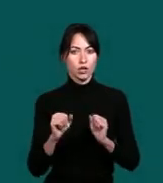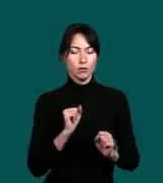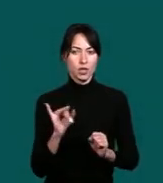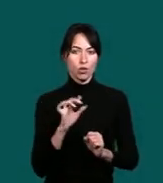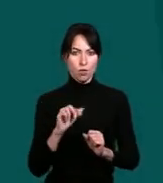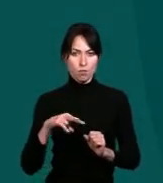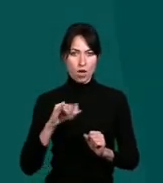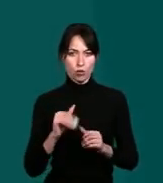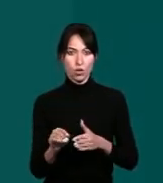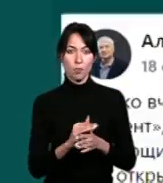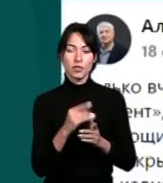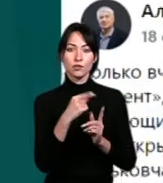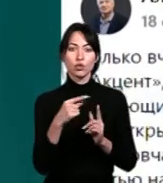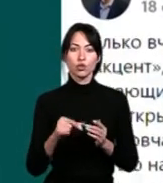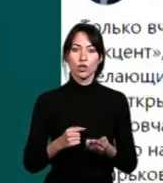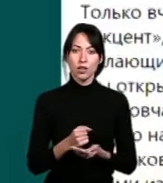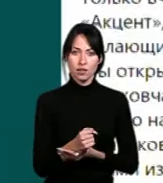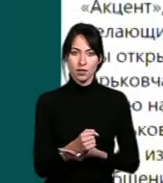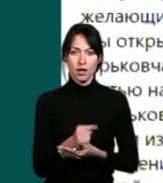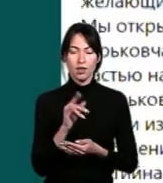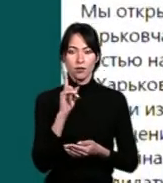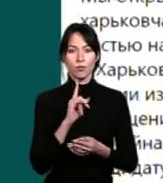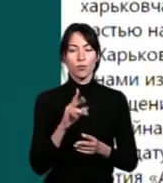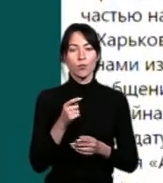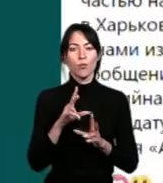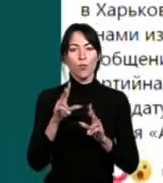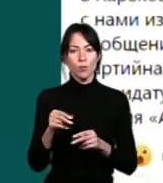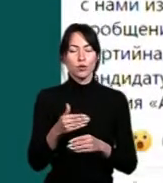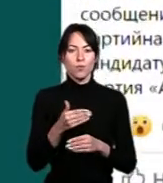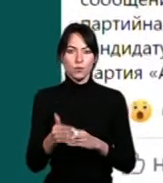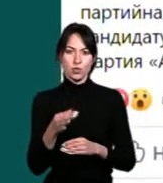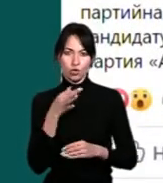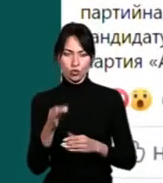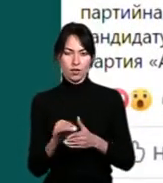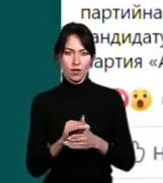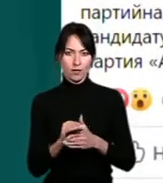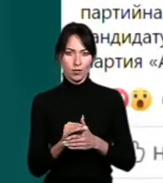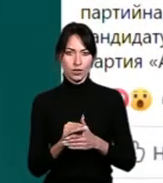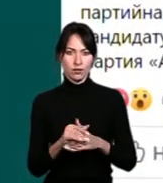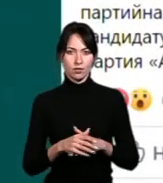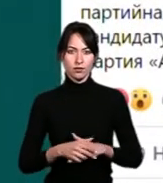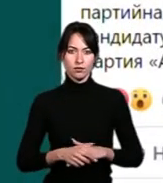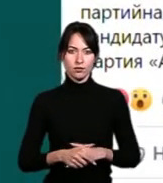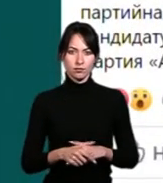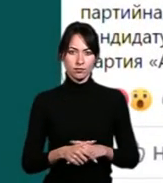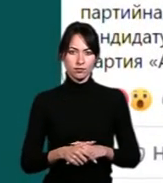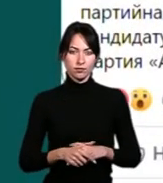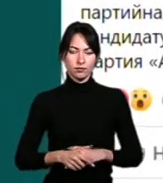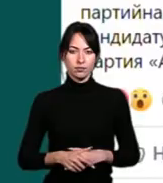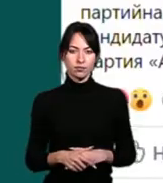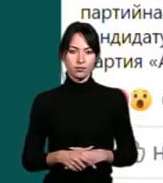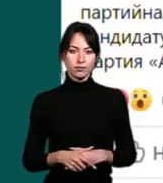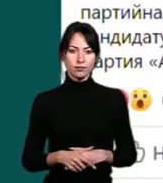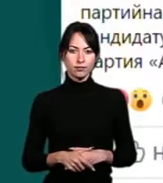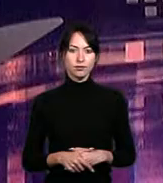Балута. Прізвища інших кандидатів Кірш пообіцяв озвучити пізніше. Софія Цвіткова, Олександра Новосел та Дмитро Денисов. Новини на